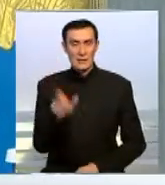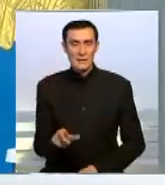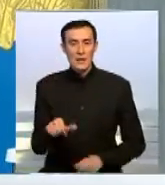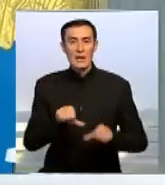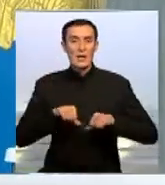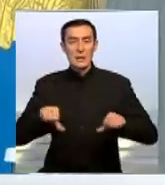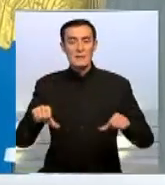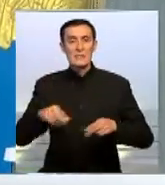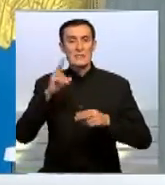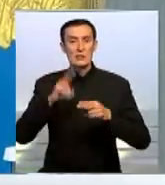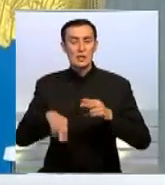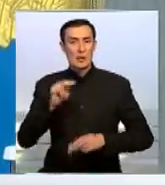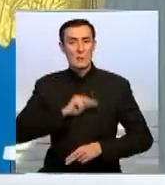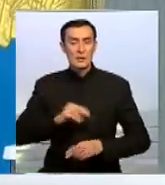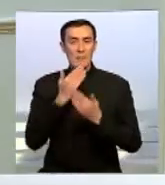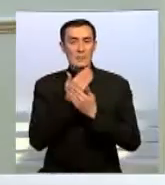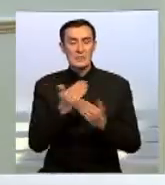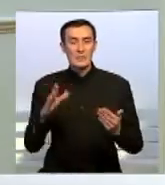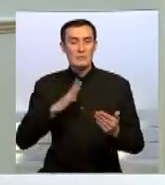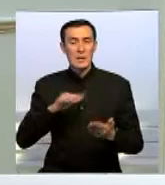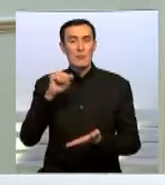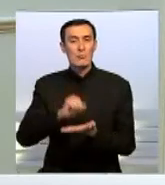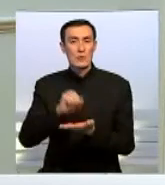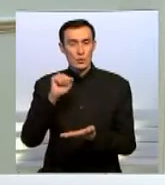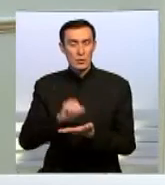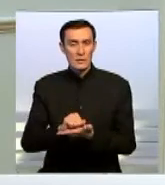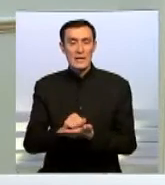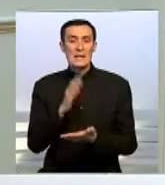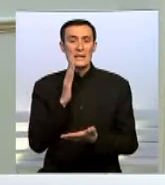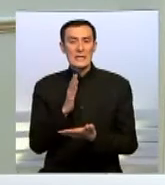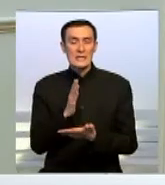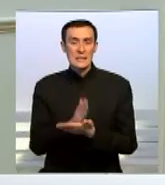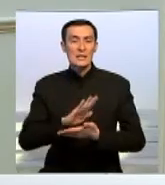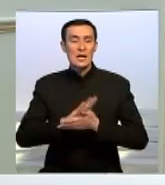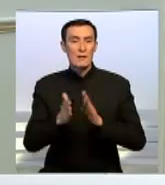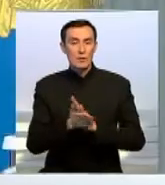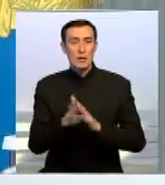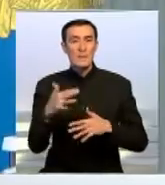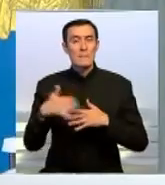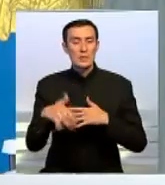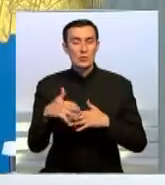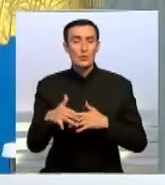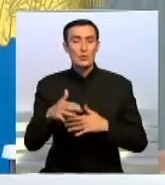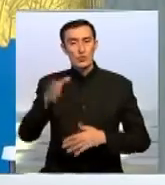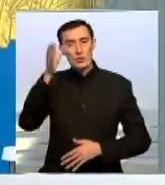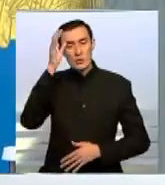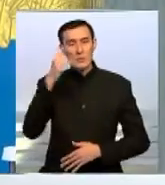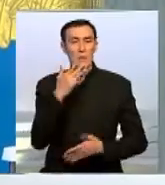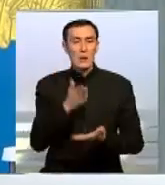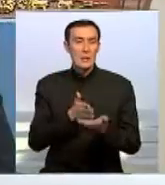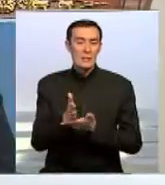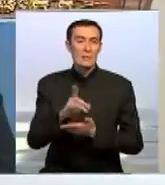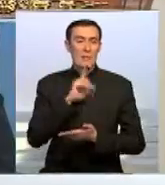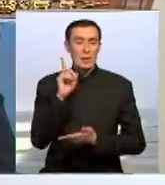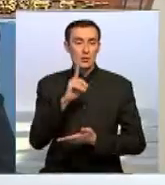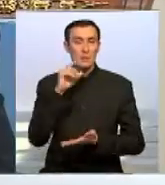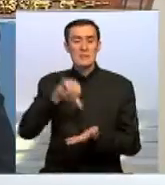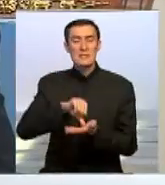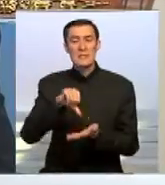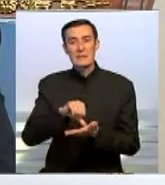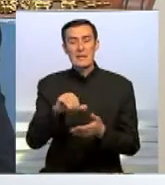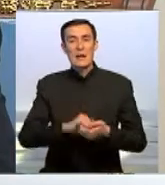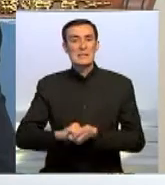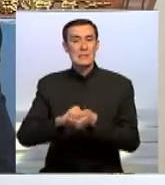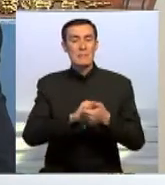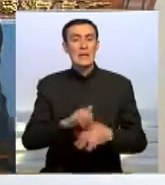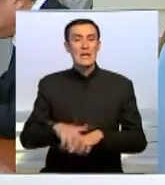завершила свою работу. Последний вариант был опубликован. Есть консенсус между учеными, языковедами, политиками, молодежью, представителями